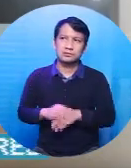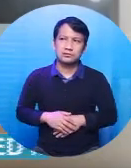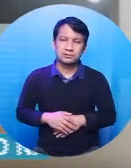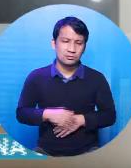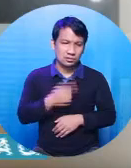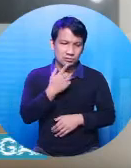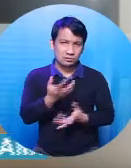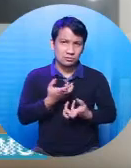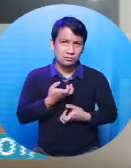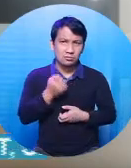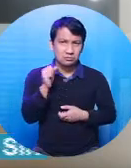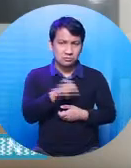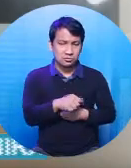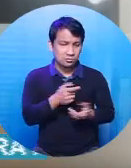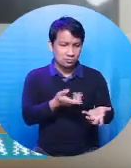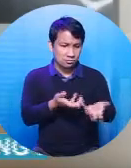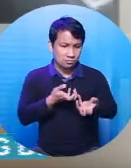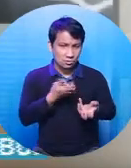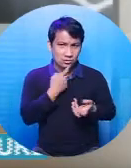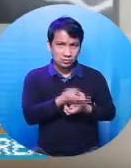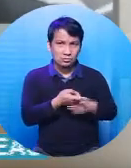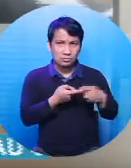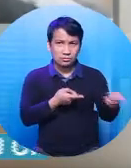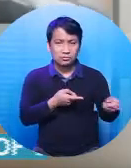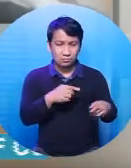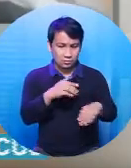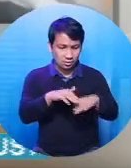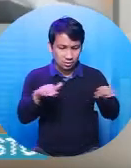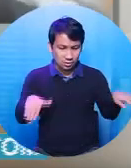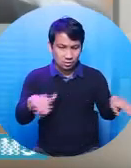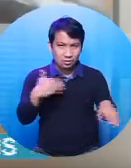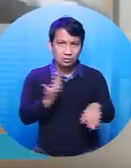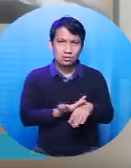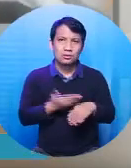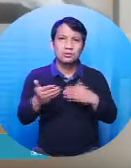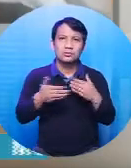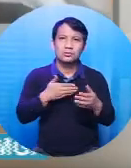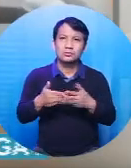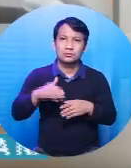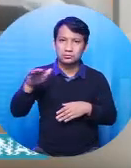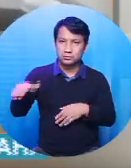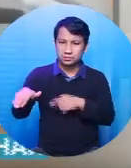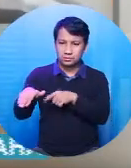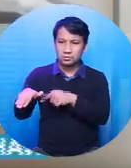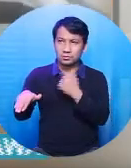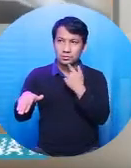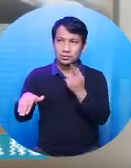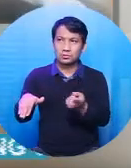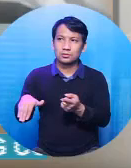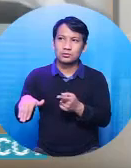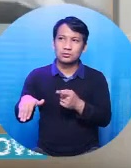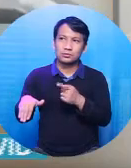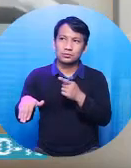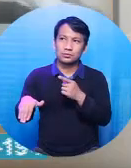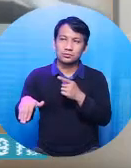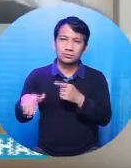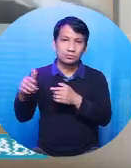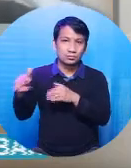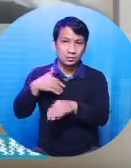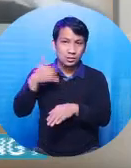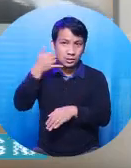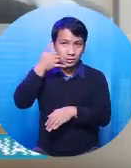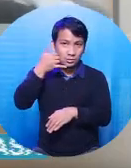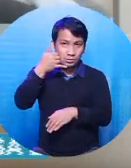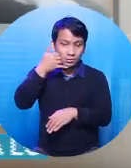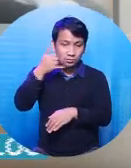Opo, sir. Ayaw niya po ako ipakausap sa mga anak ko, sir. Kahit anong, kahit yung anak ko, sir, kahit tinatawagan ko yung panganay kong anak, sir,